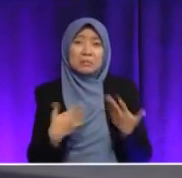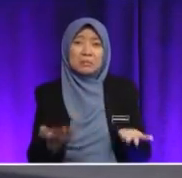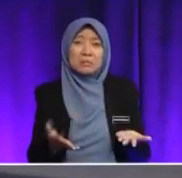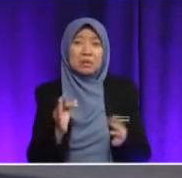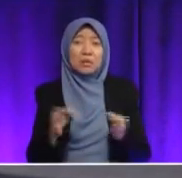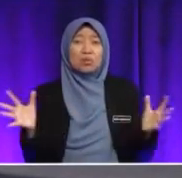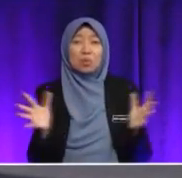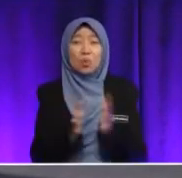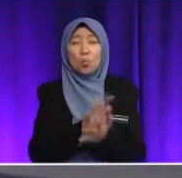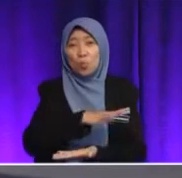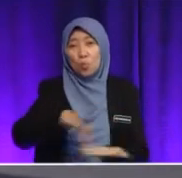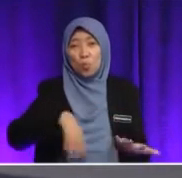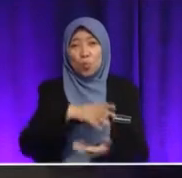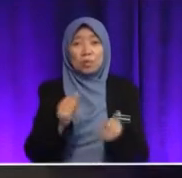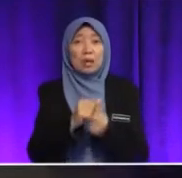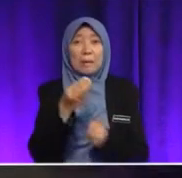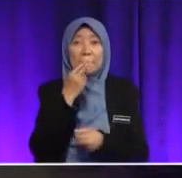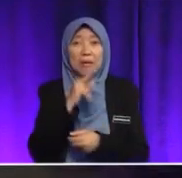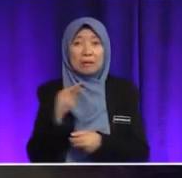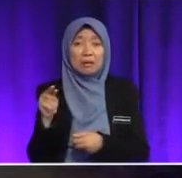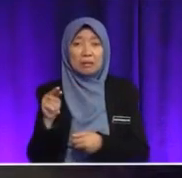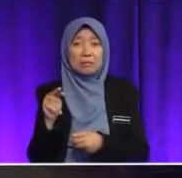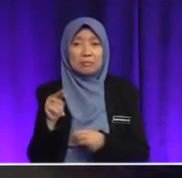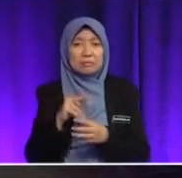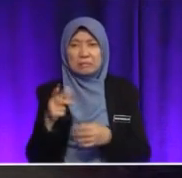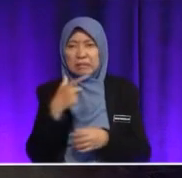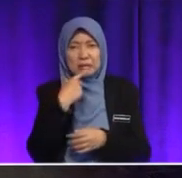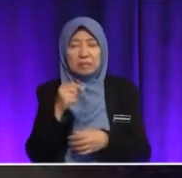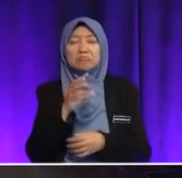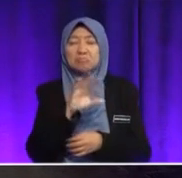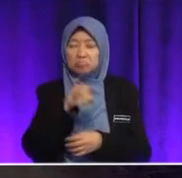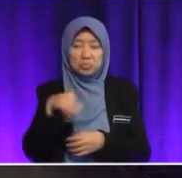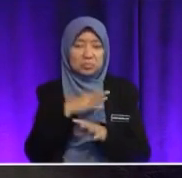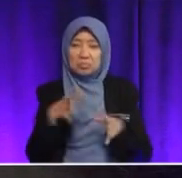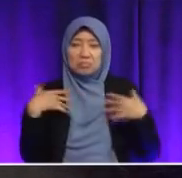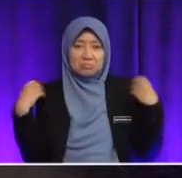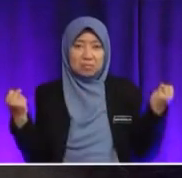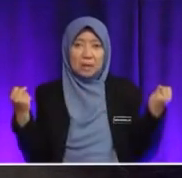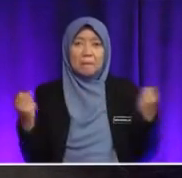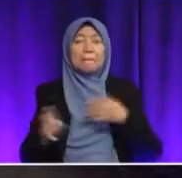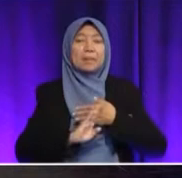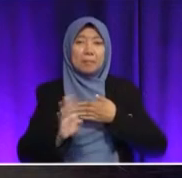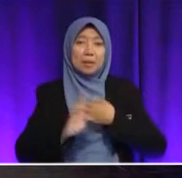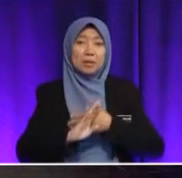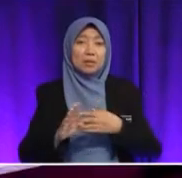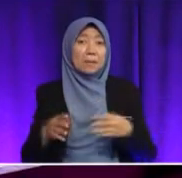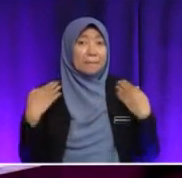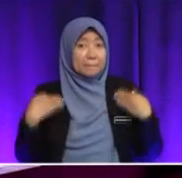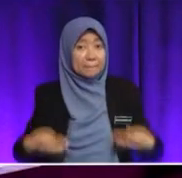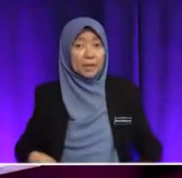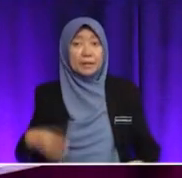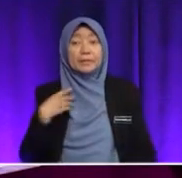tercampur dengan makanan yang kita makan cegukan sejuta sedang tapi saya serta sehatlah Teguh yeah memang membahayakan badan kita